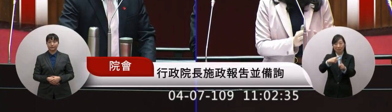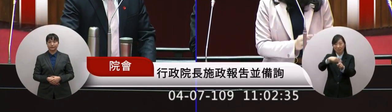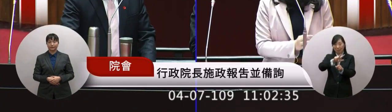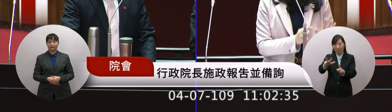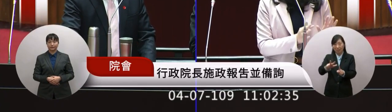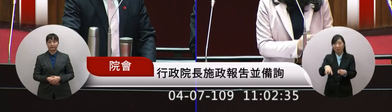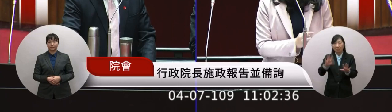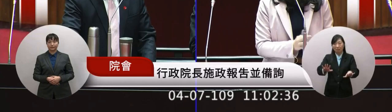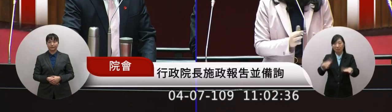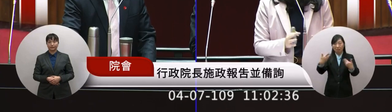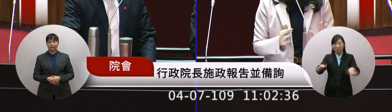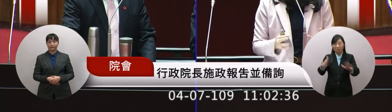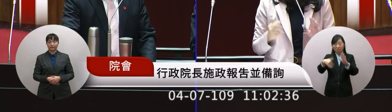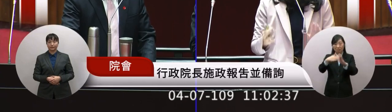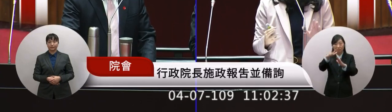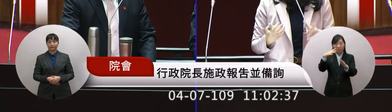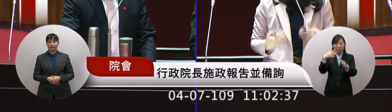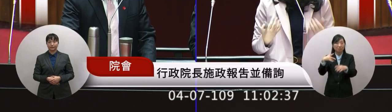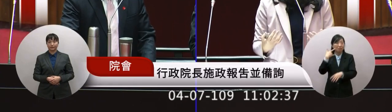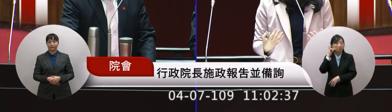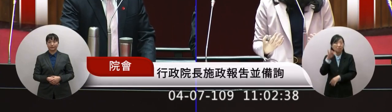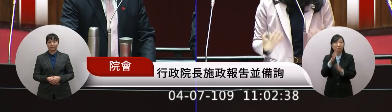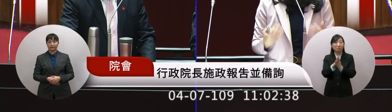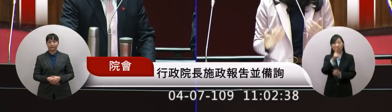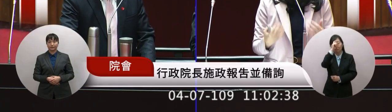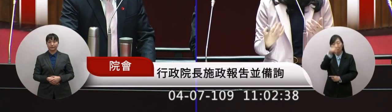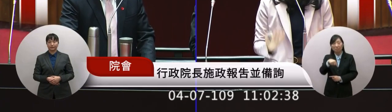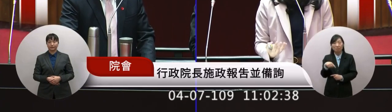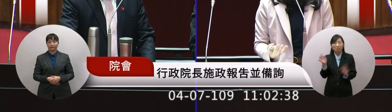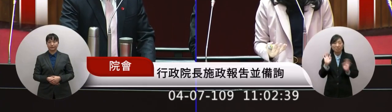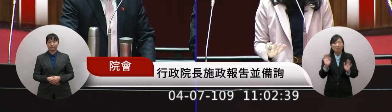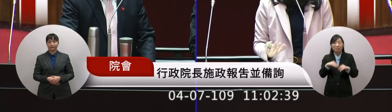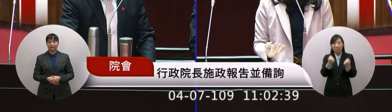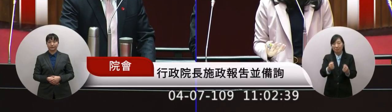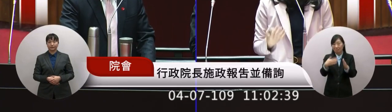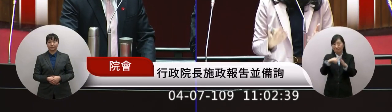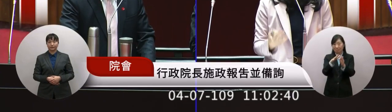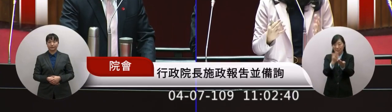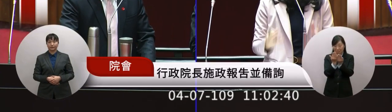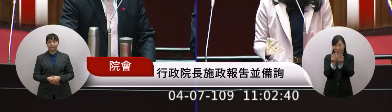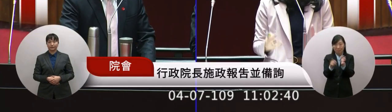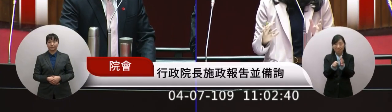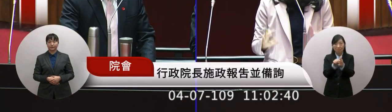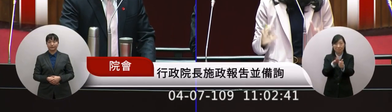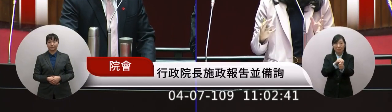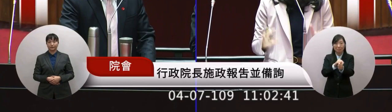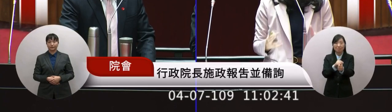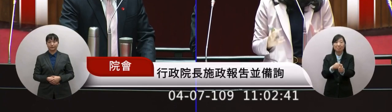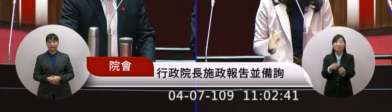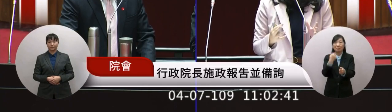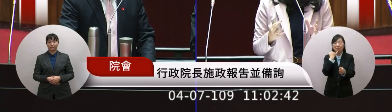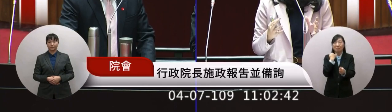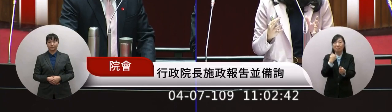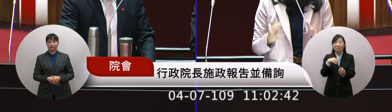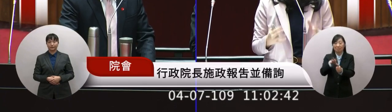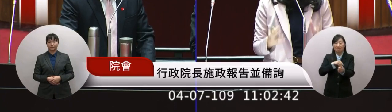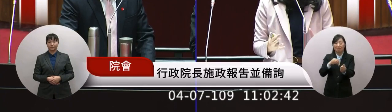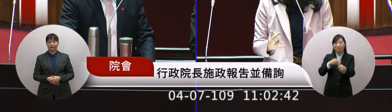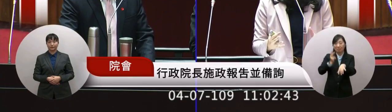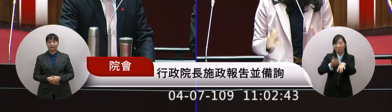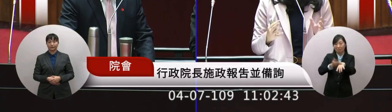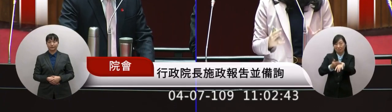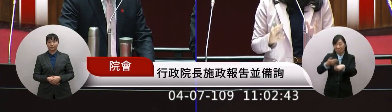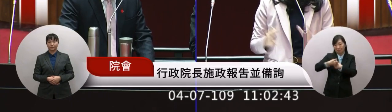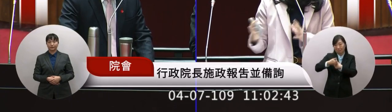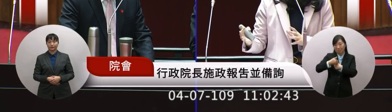很多的学校的家长，其实他们也很希望自己的孩子在学校学习的过程当中就能够培养他们在科技上的一些素